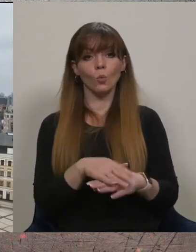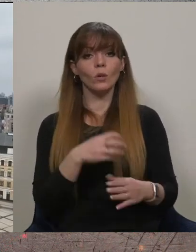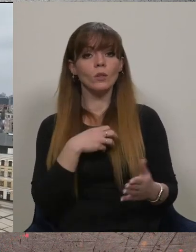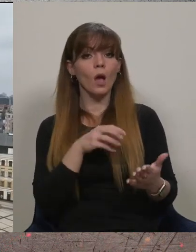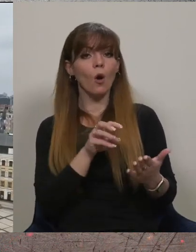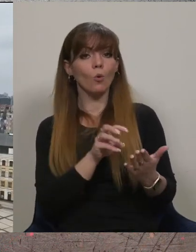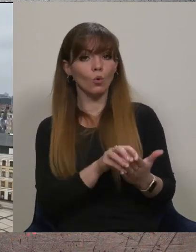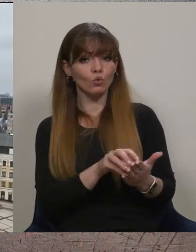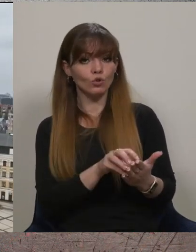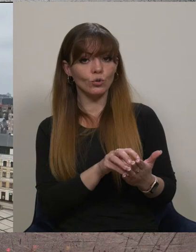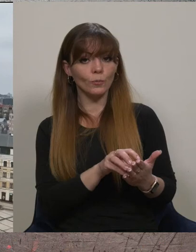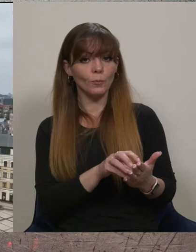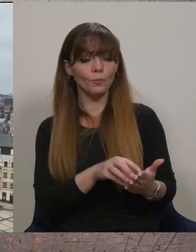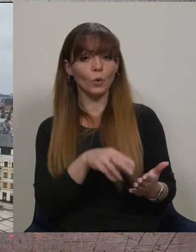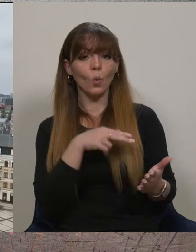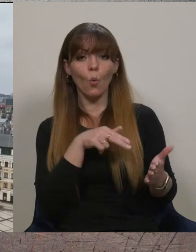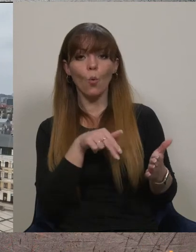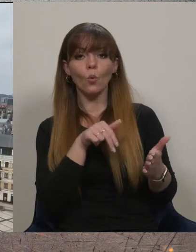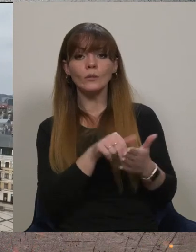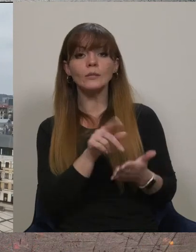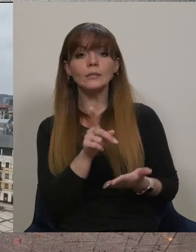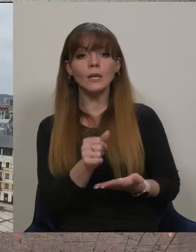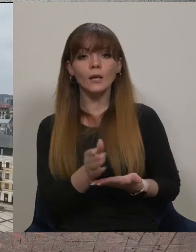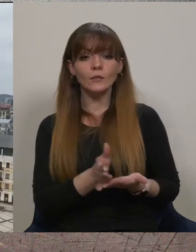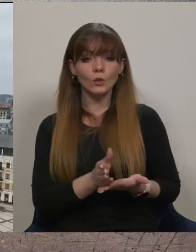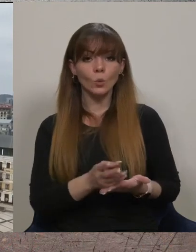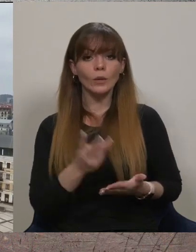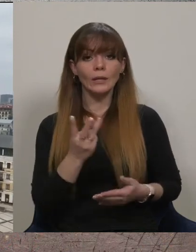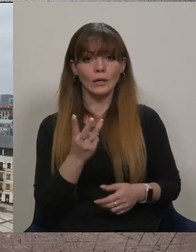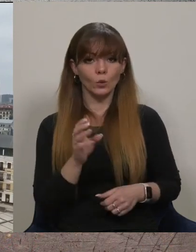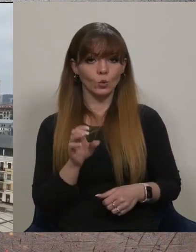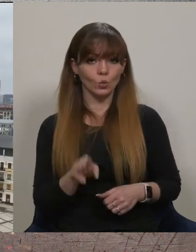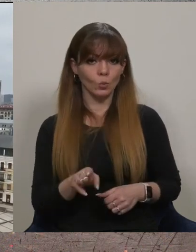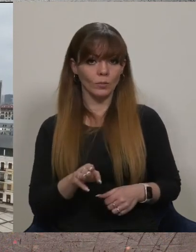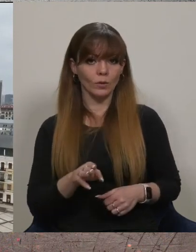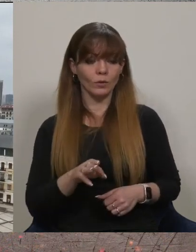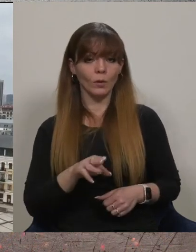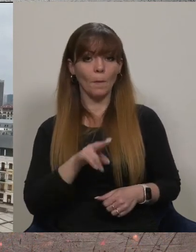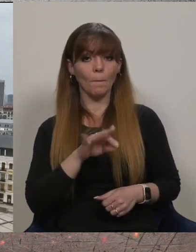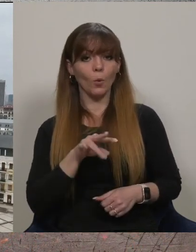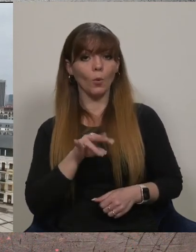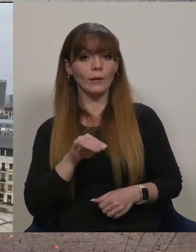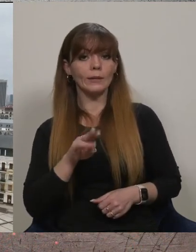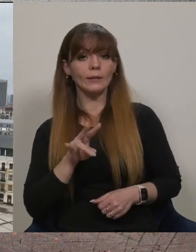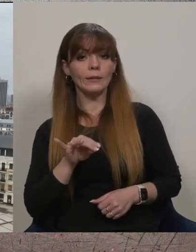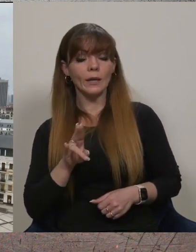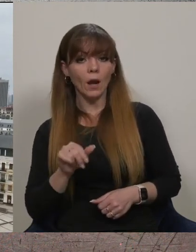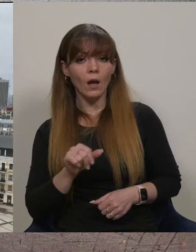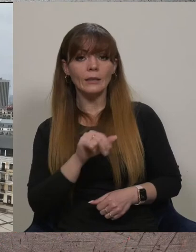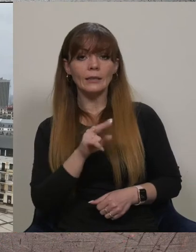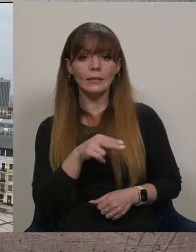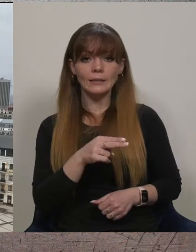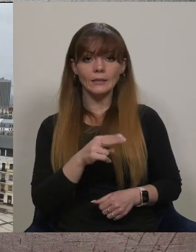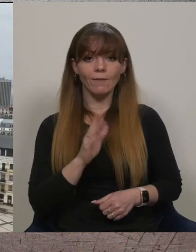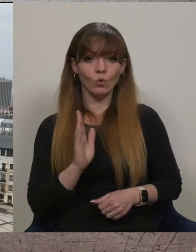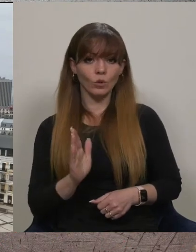нагороджено орденом за заслуги третього ступеня Полотняка Дениса